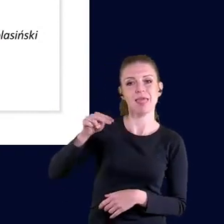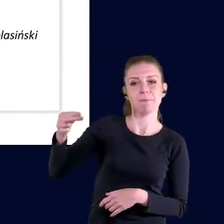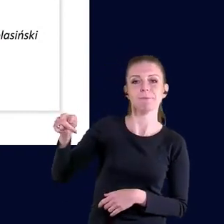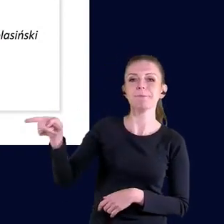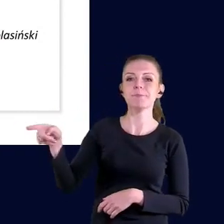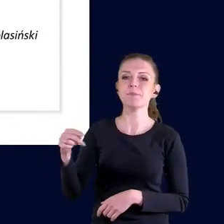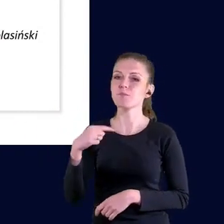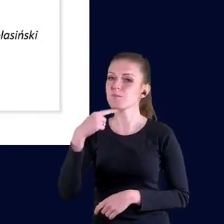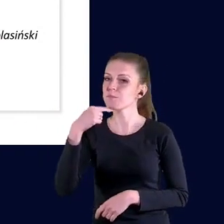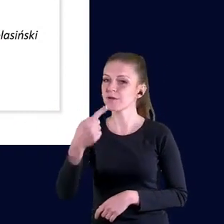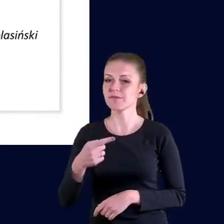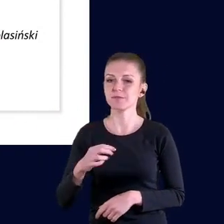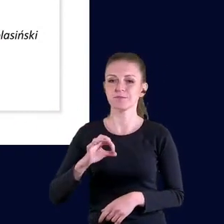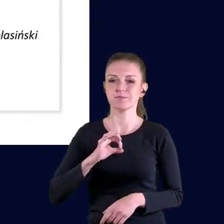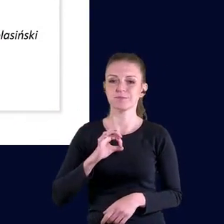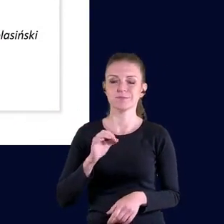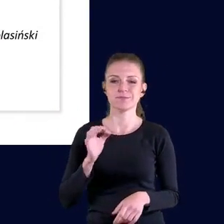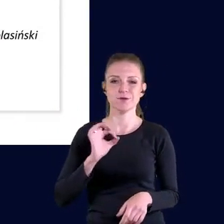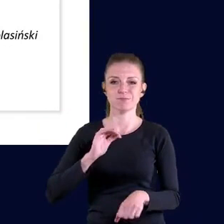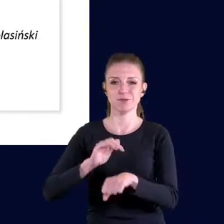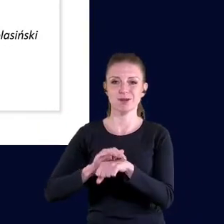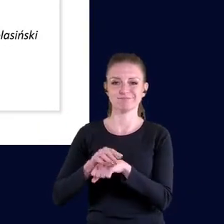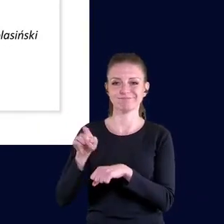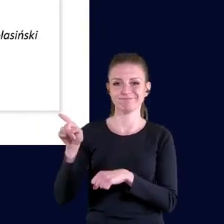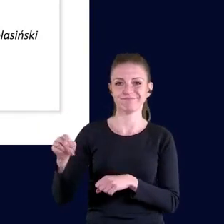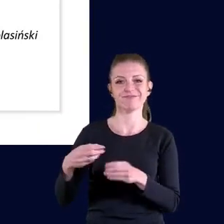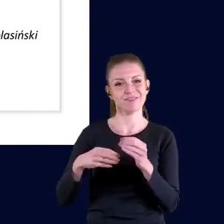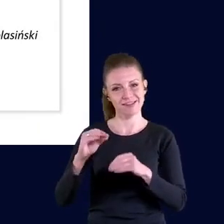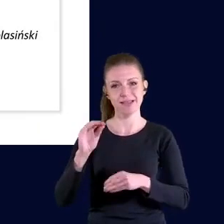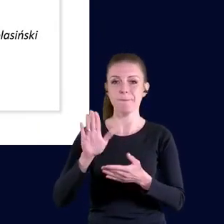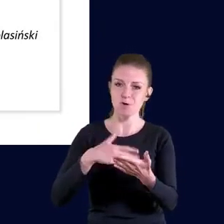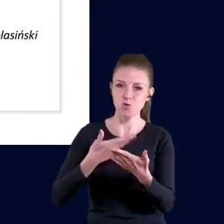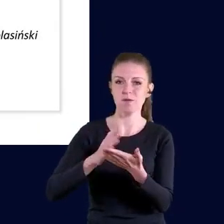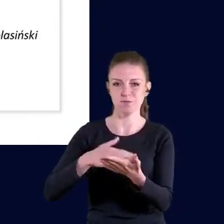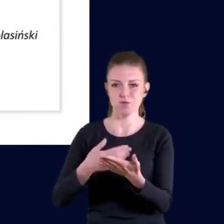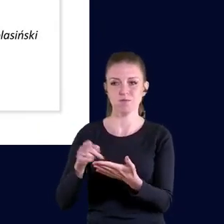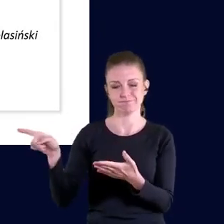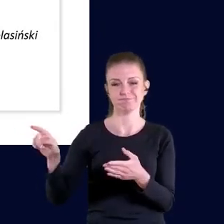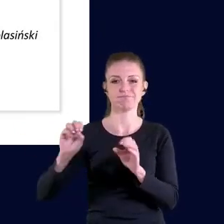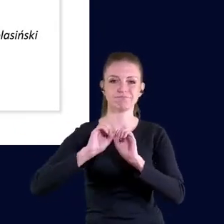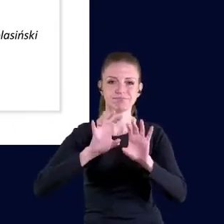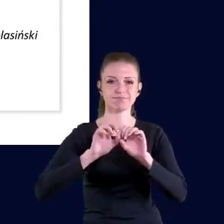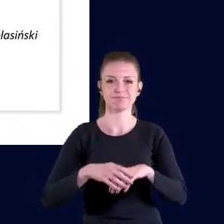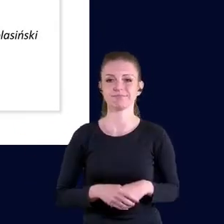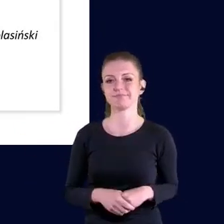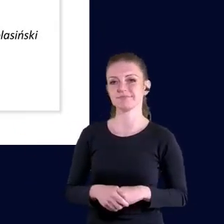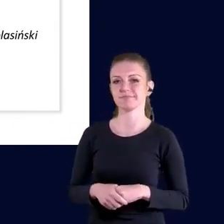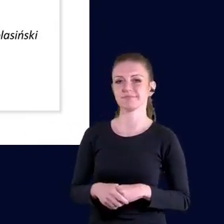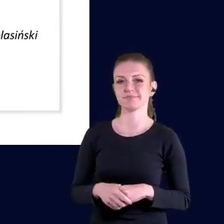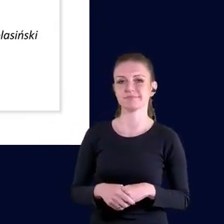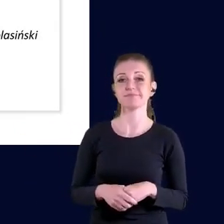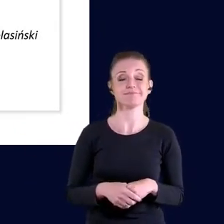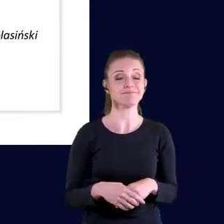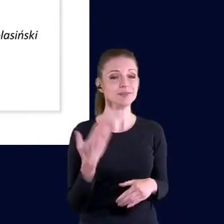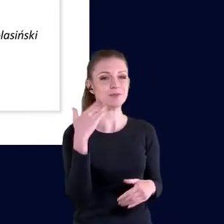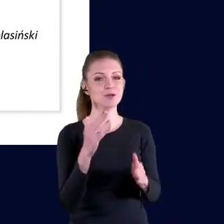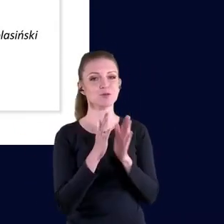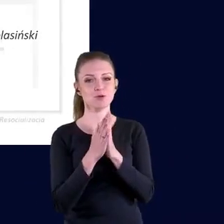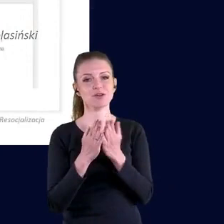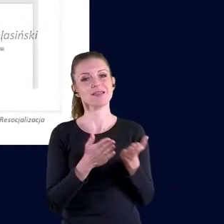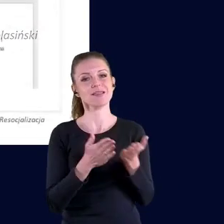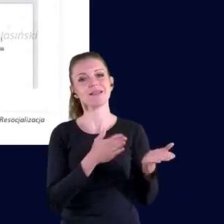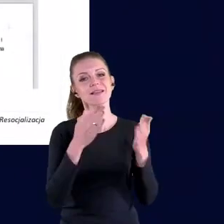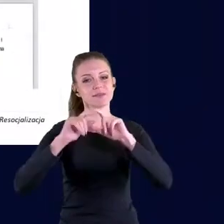pokaże państwu kilka szczegółowych bardziej konkretnych przykładów i tak bardzo proszę